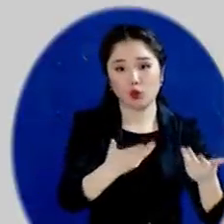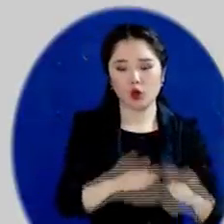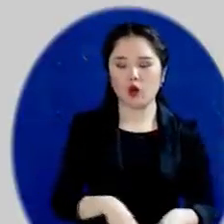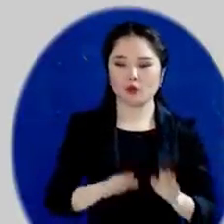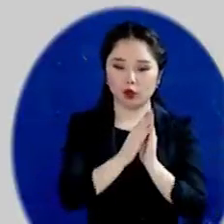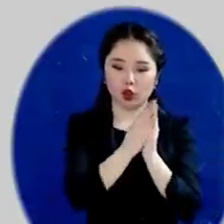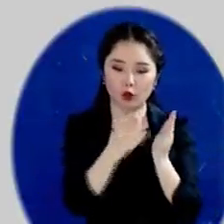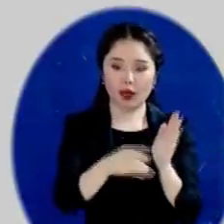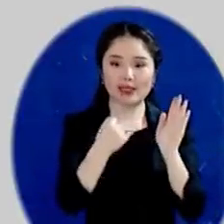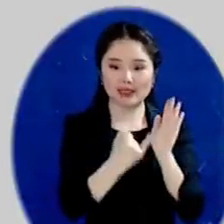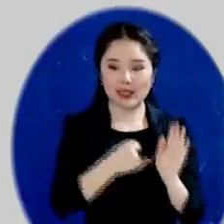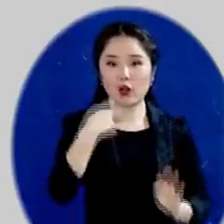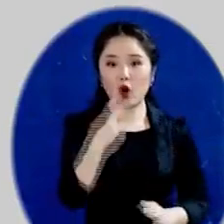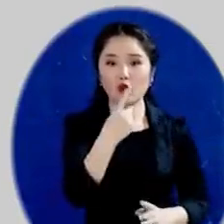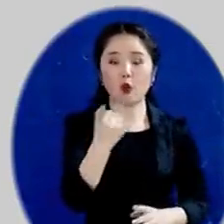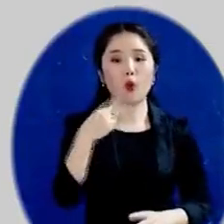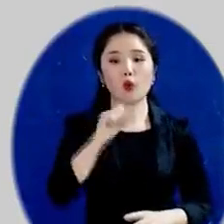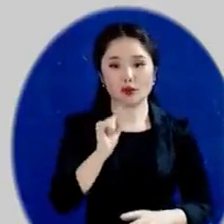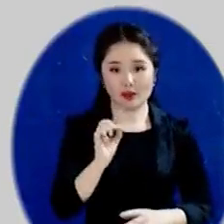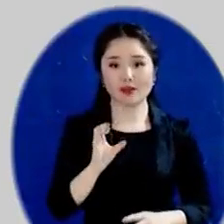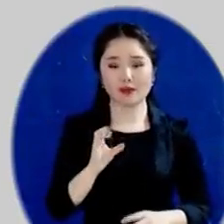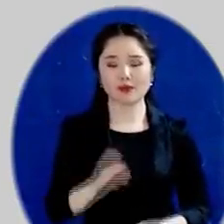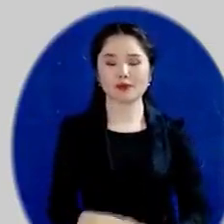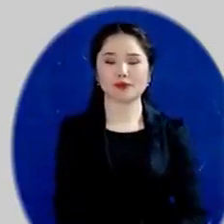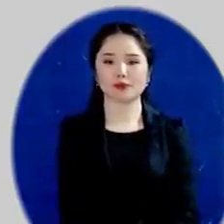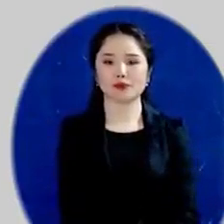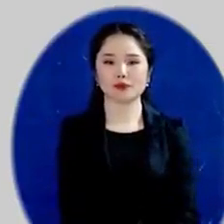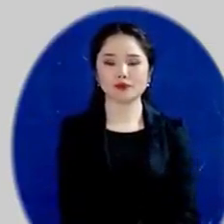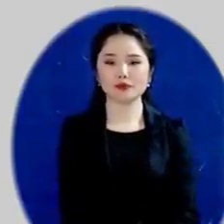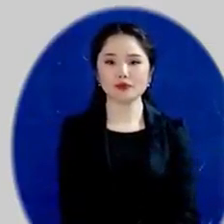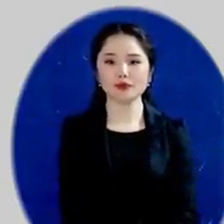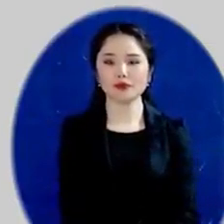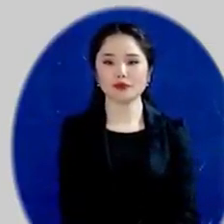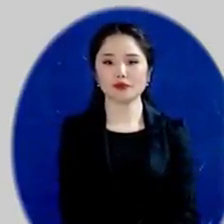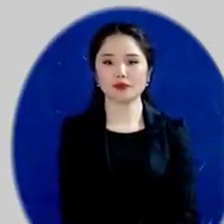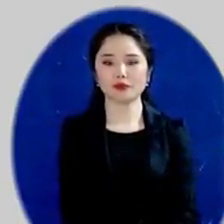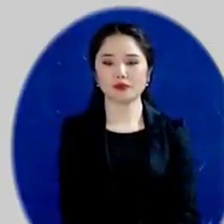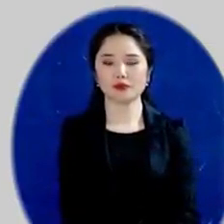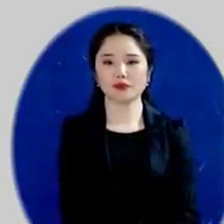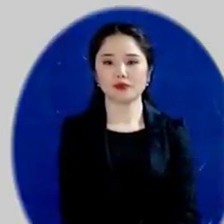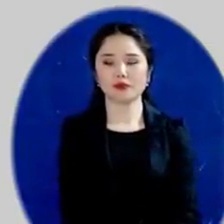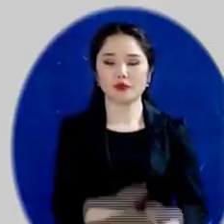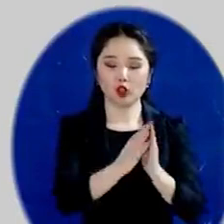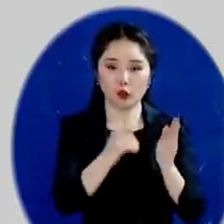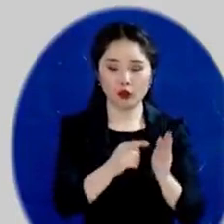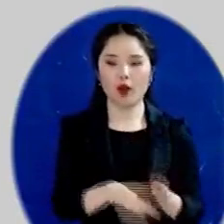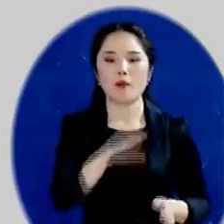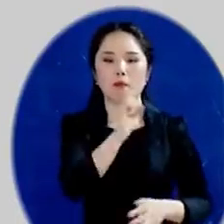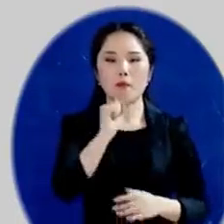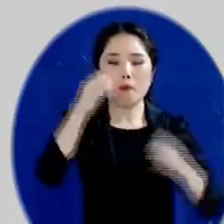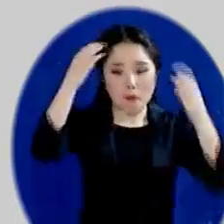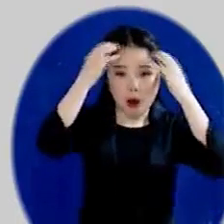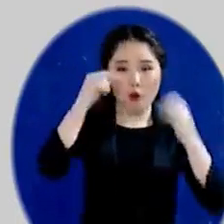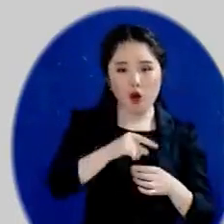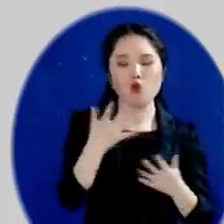бичгийн 62 дугаар хуудсанд баавгайн тухай мэдээлэл байгаа. Тэгвэл баавгайг сурах бичгээр ичдэг